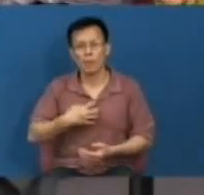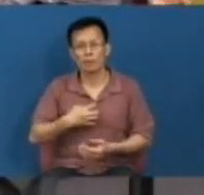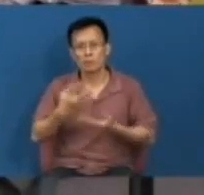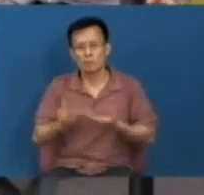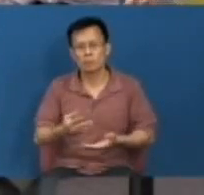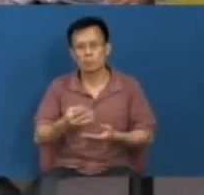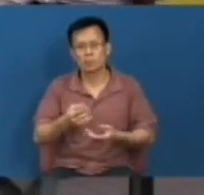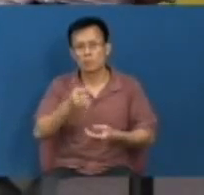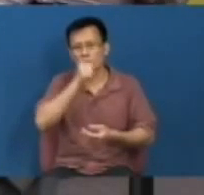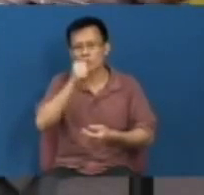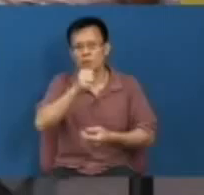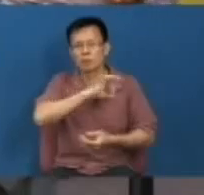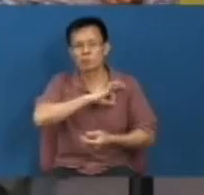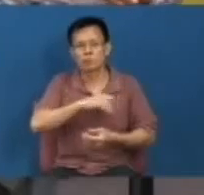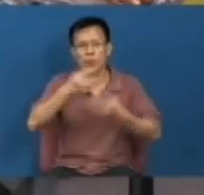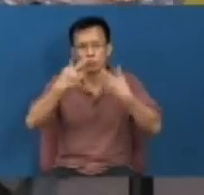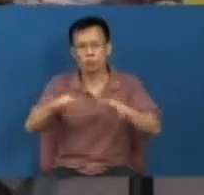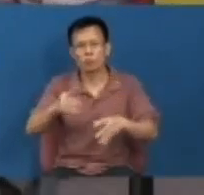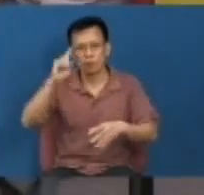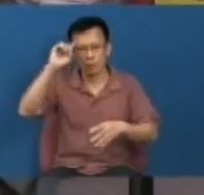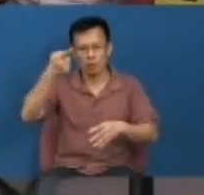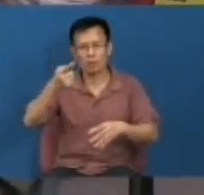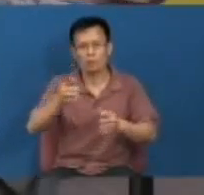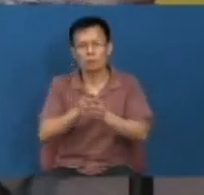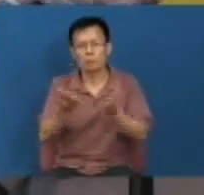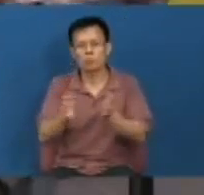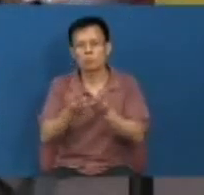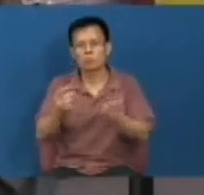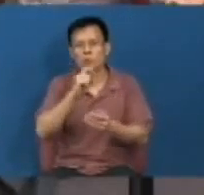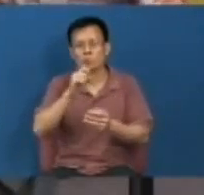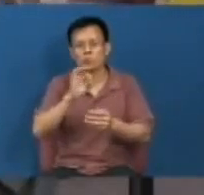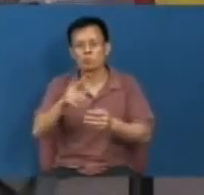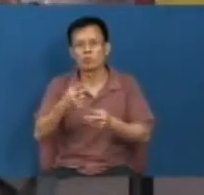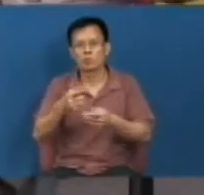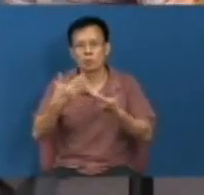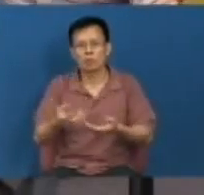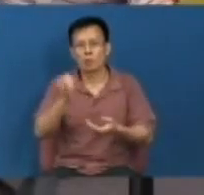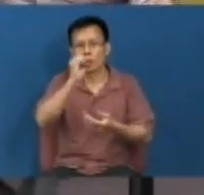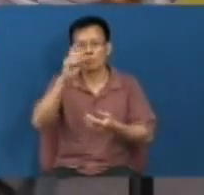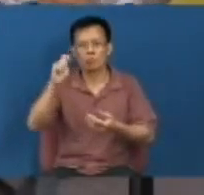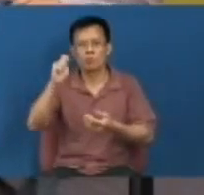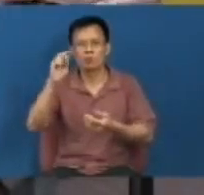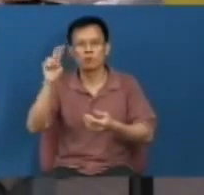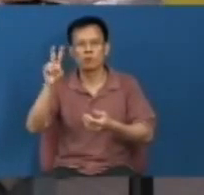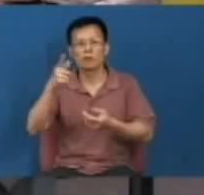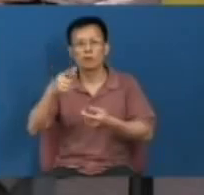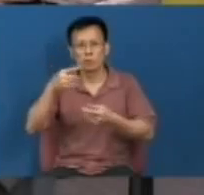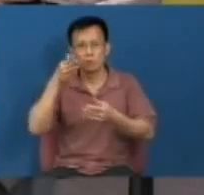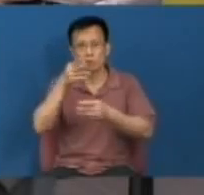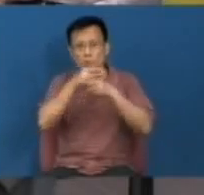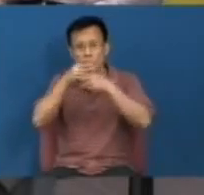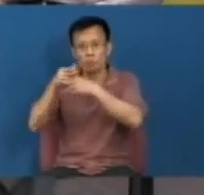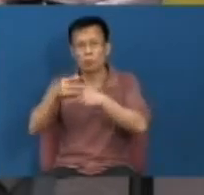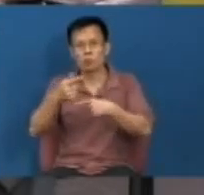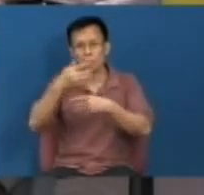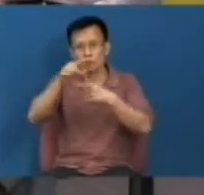啲記者？聽日會見報會點？今晚電視出唔出咧？除咗我哋呢個 RTV 現場直播， 唔係咁，我哋都要話俾啲市民聽，有